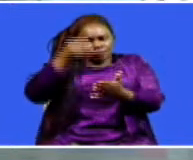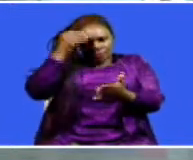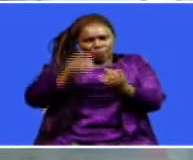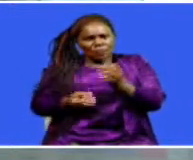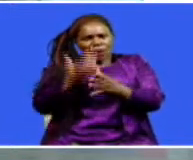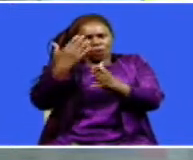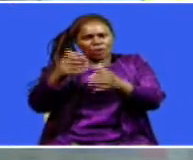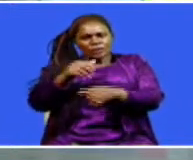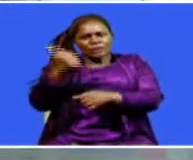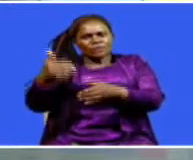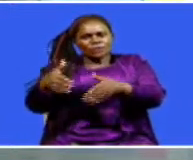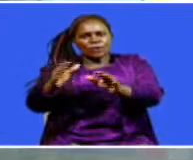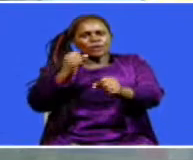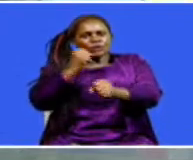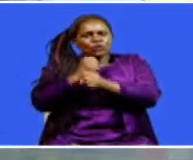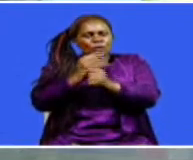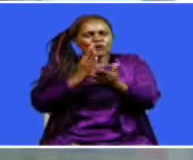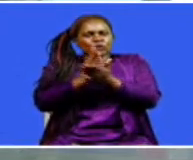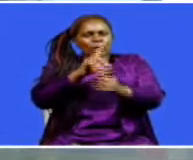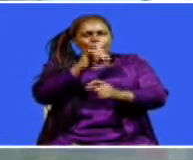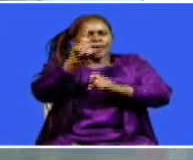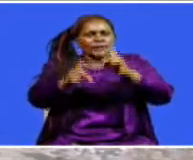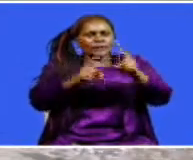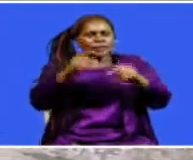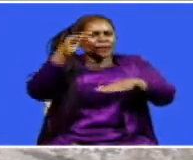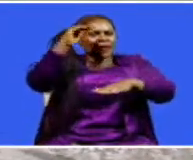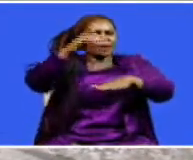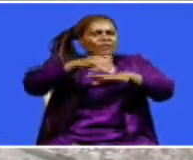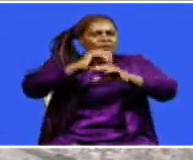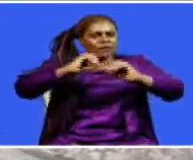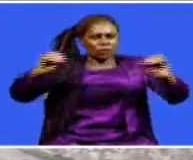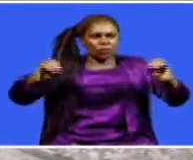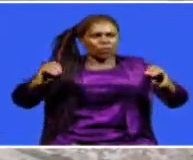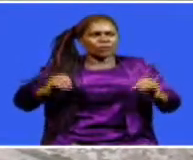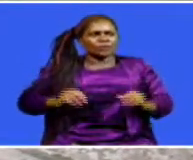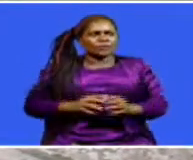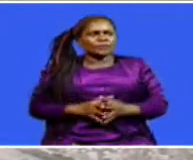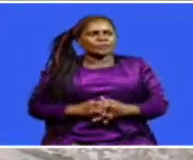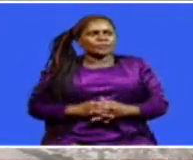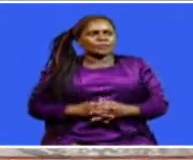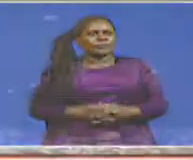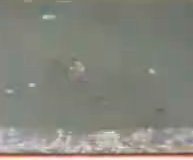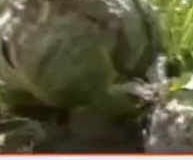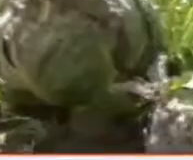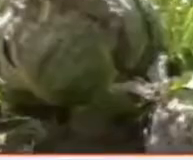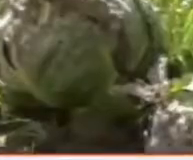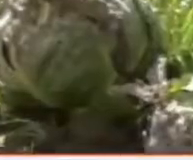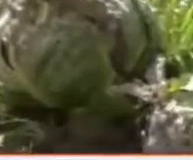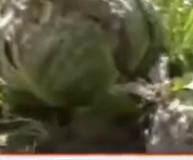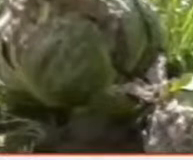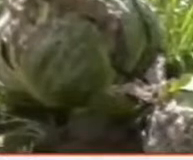mbinu mbadala ya kuhakikisha mitihani ya kitaifa haiathiriwi na mvua hiyo.